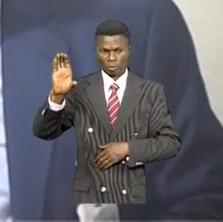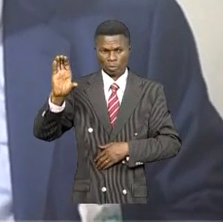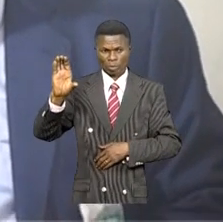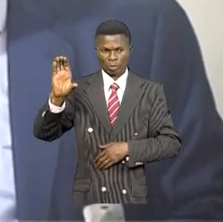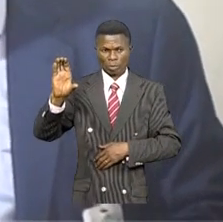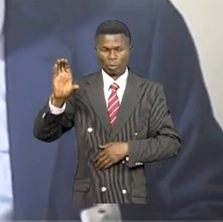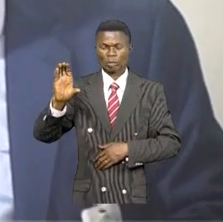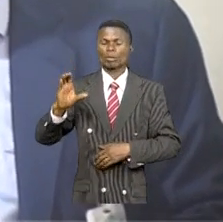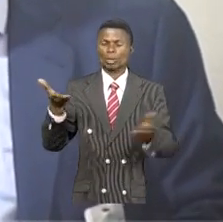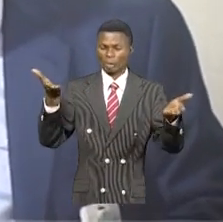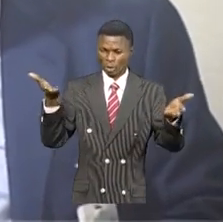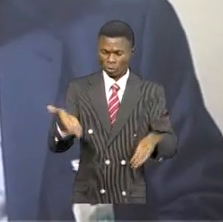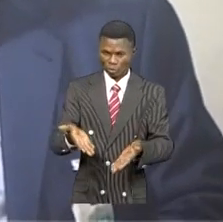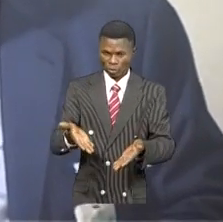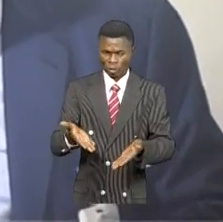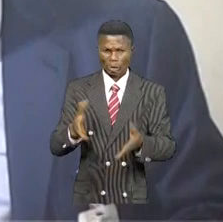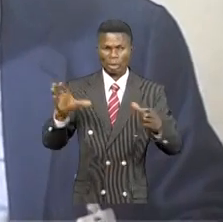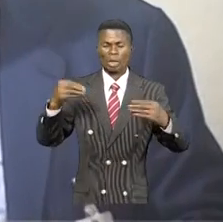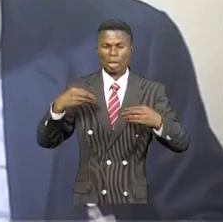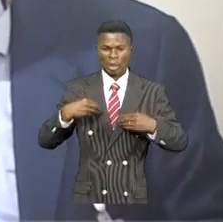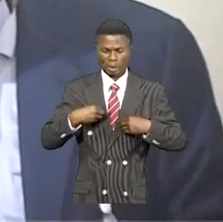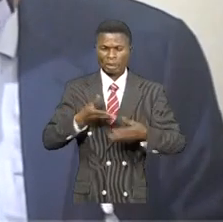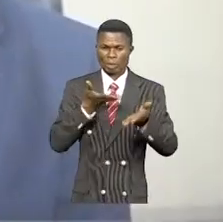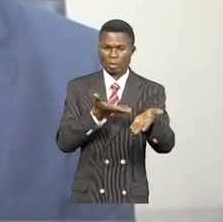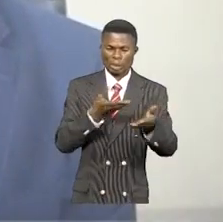un seul instant à nous tendre la main.